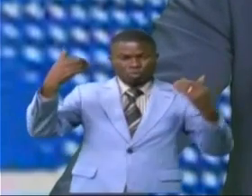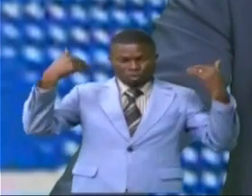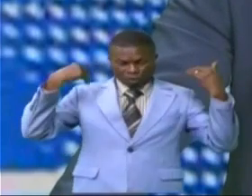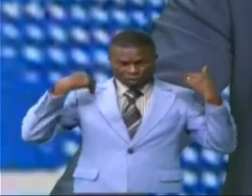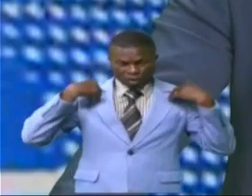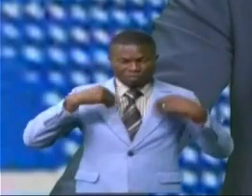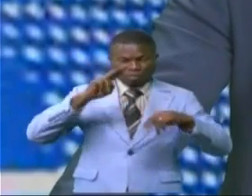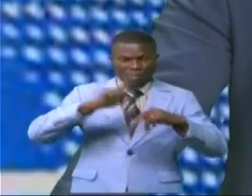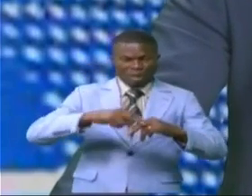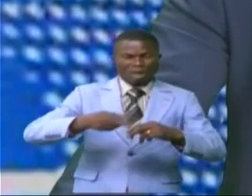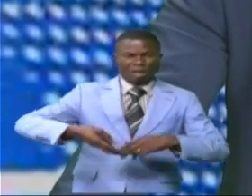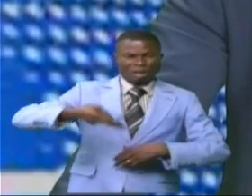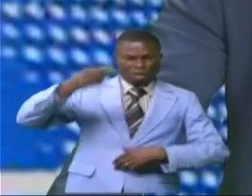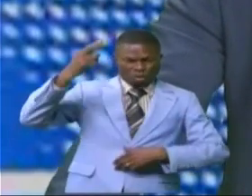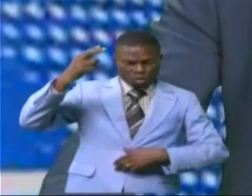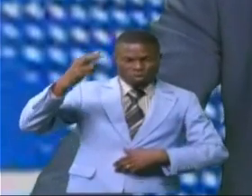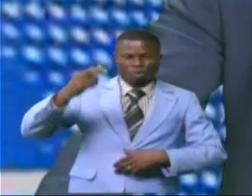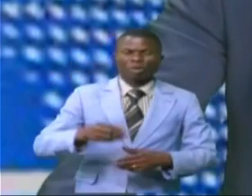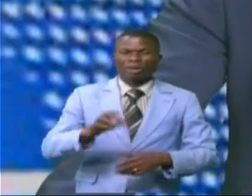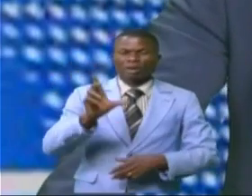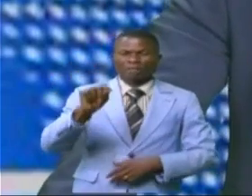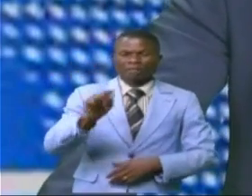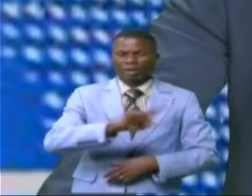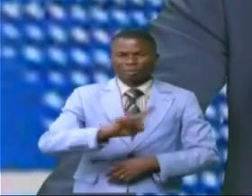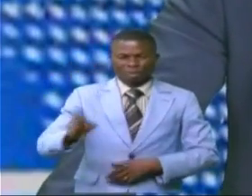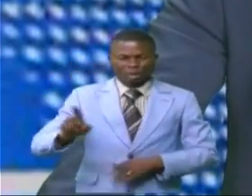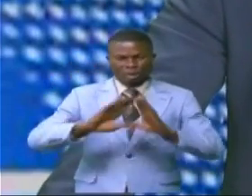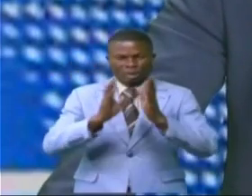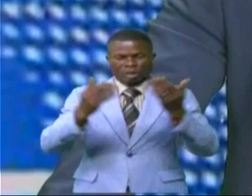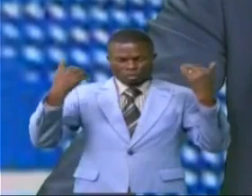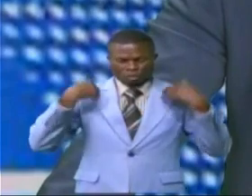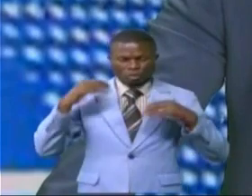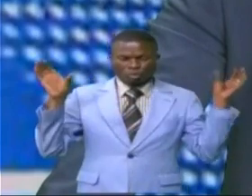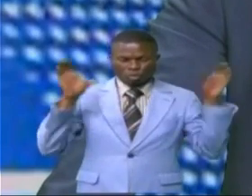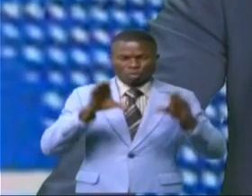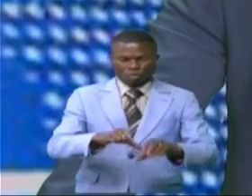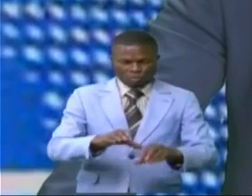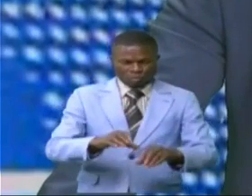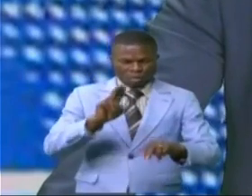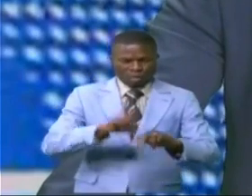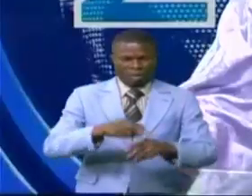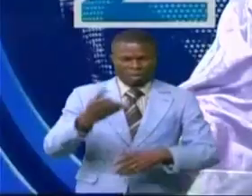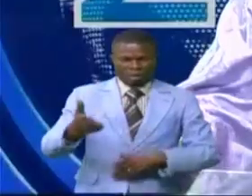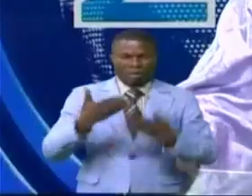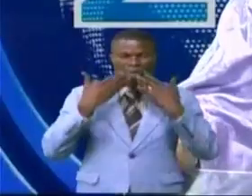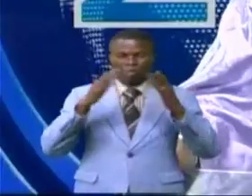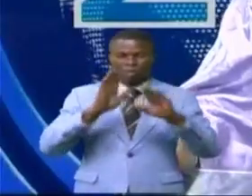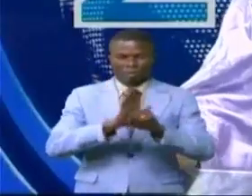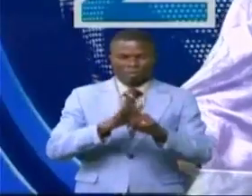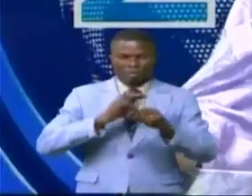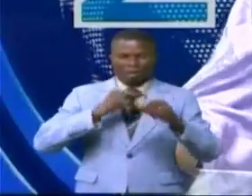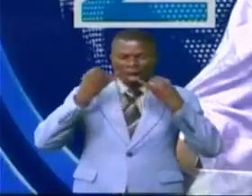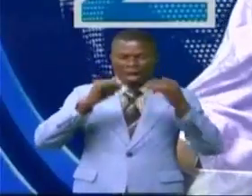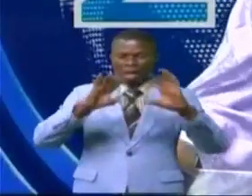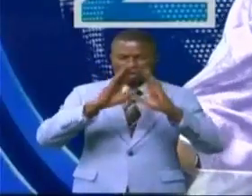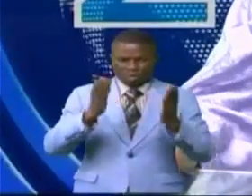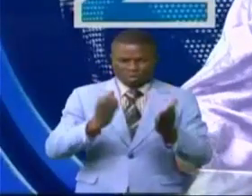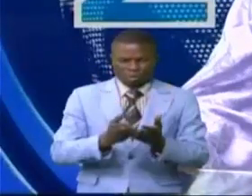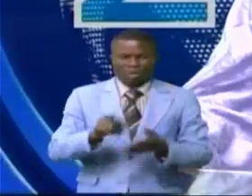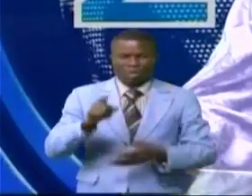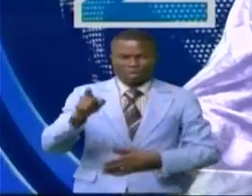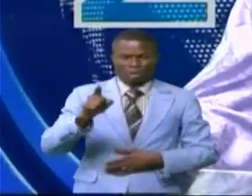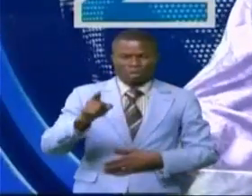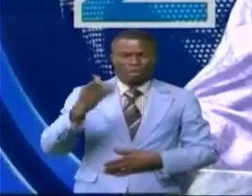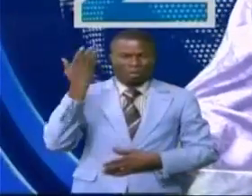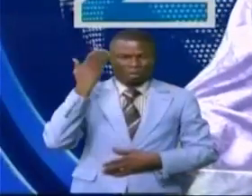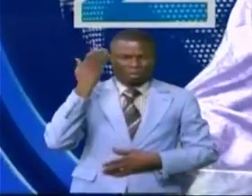match très très très important et toutes les autorités veulent venir, donc c'est géré à ce niveau-là. Merci beaucoup, le message est passé. Je rappelle là que vous êtes M.